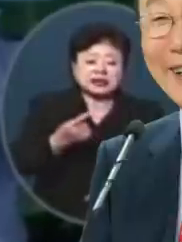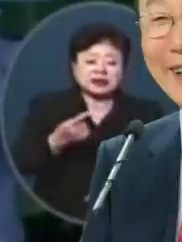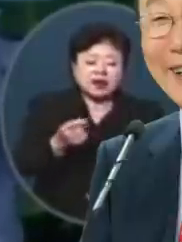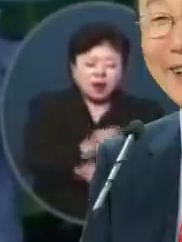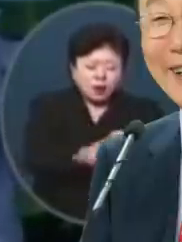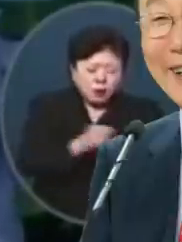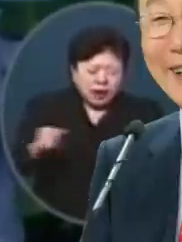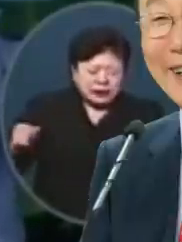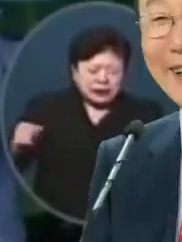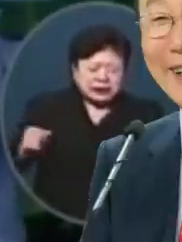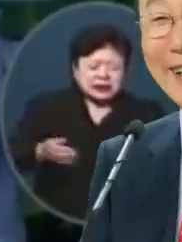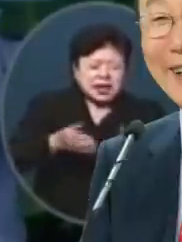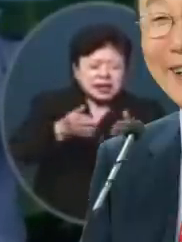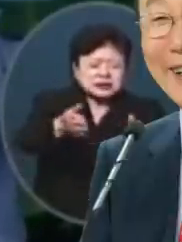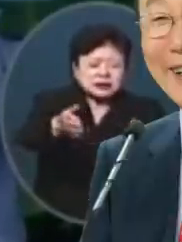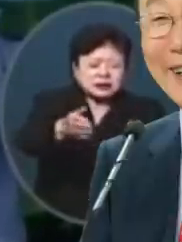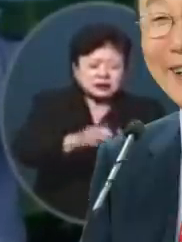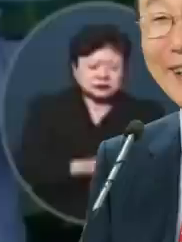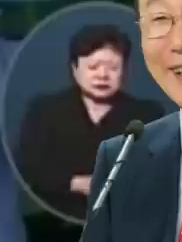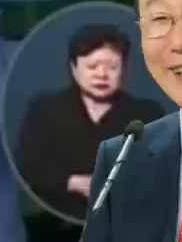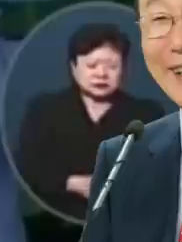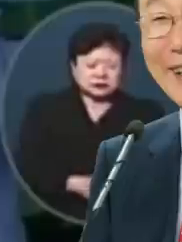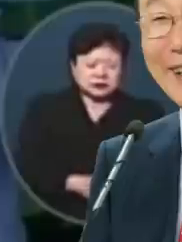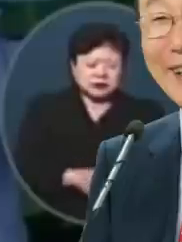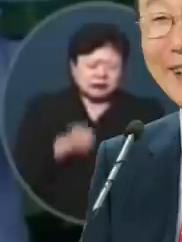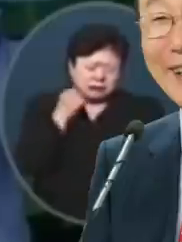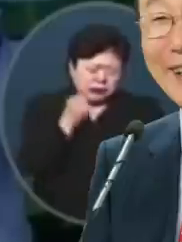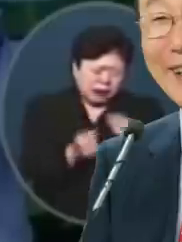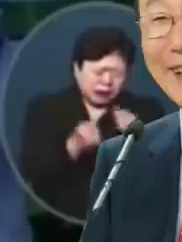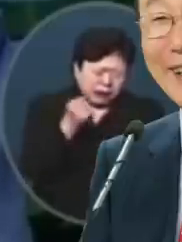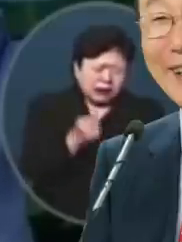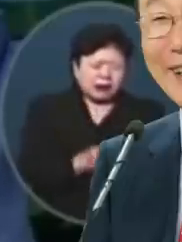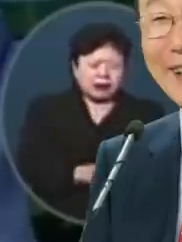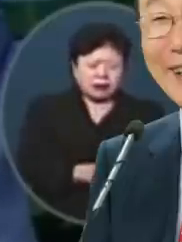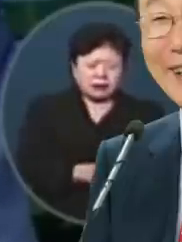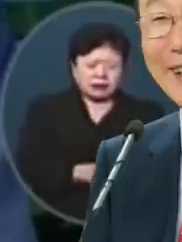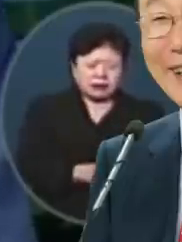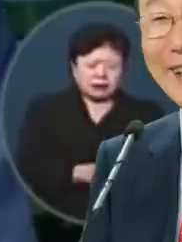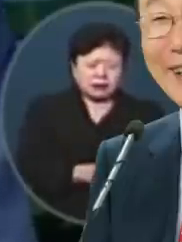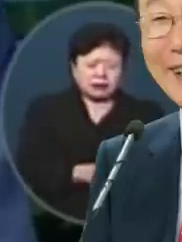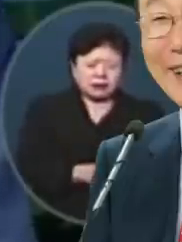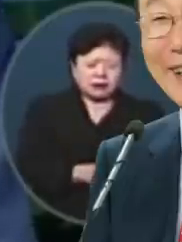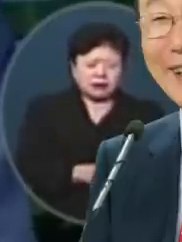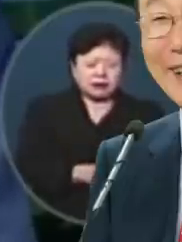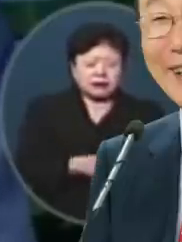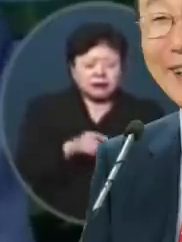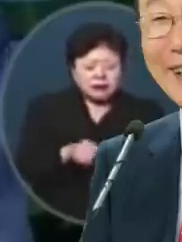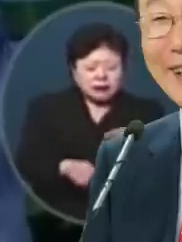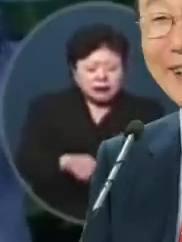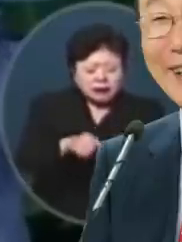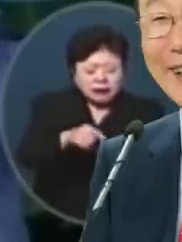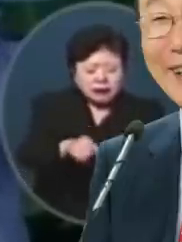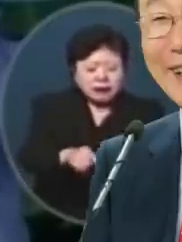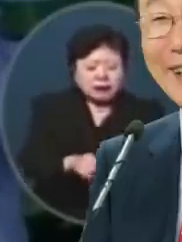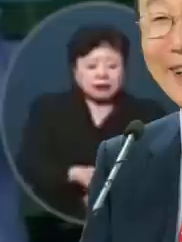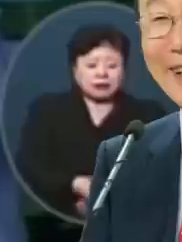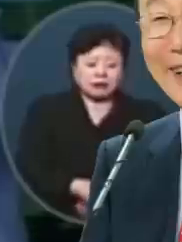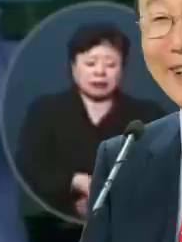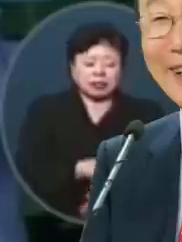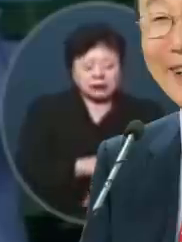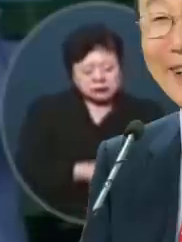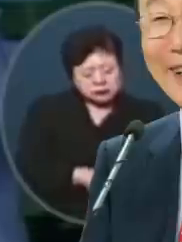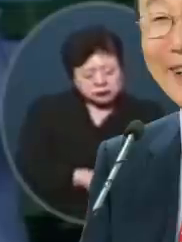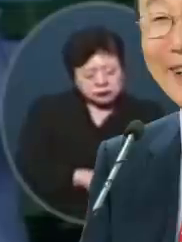광야를 향해서 있는 힘을 다해서 걸어가기 이제 지칠 대로 지치고 더 못 걸어가니까 할 수